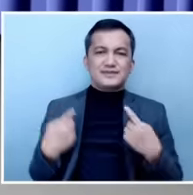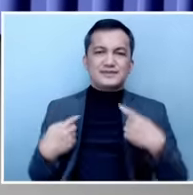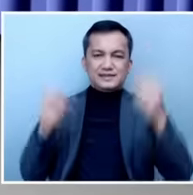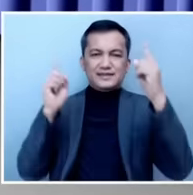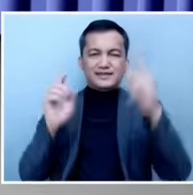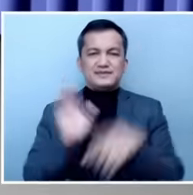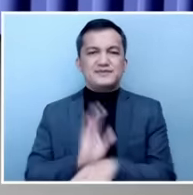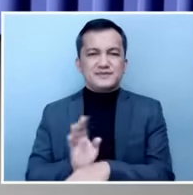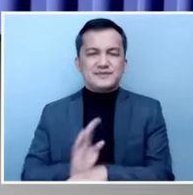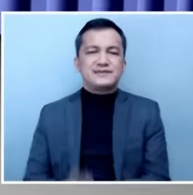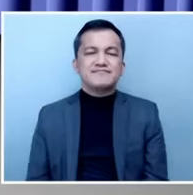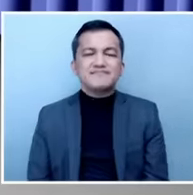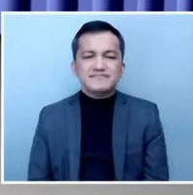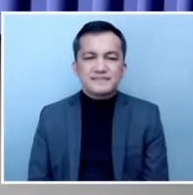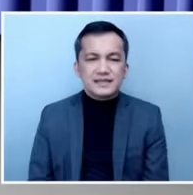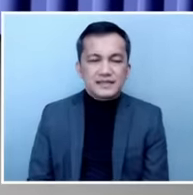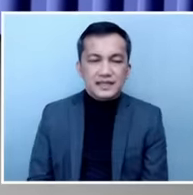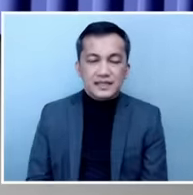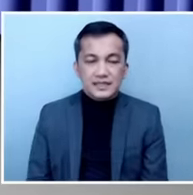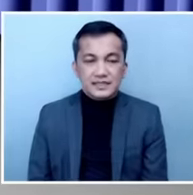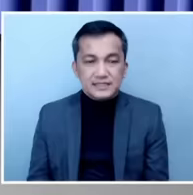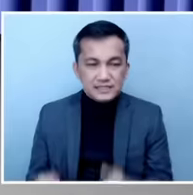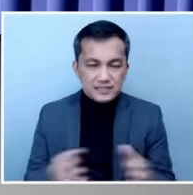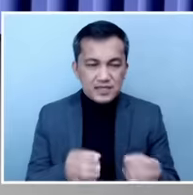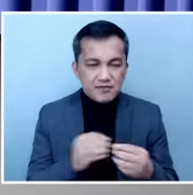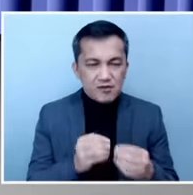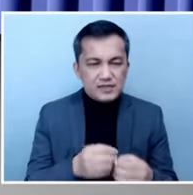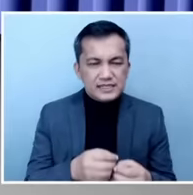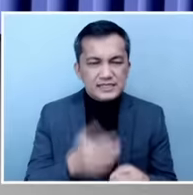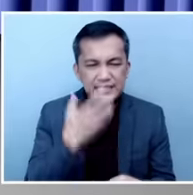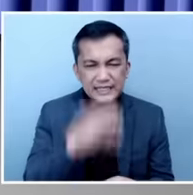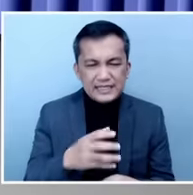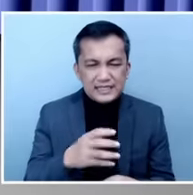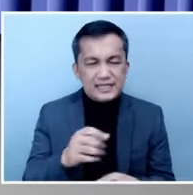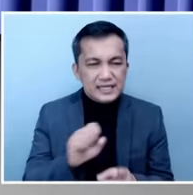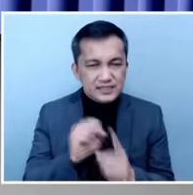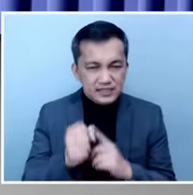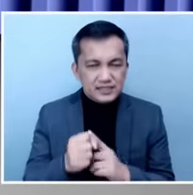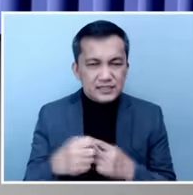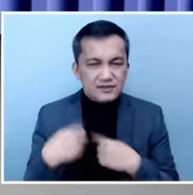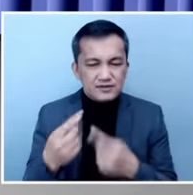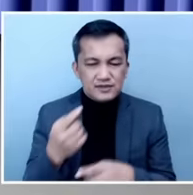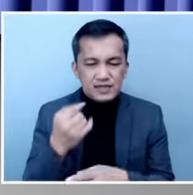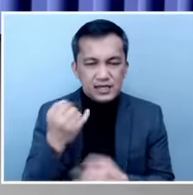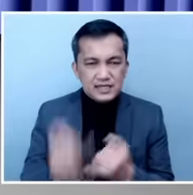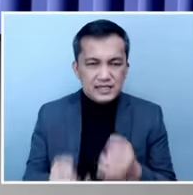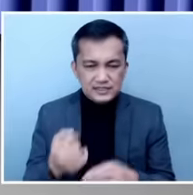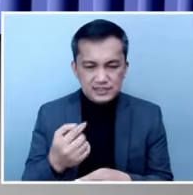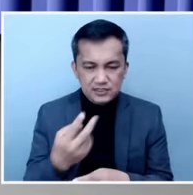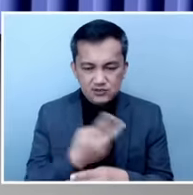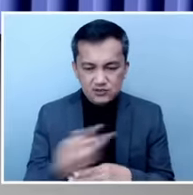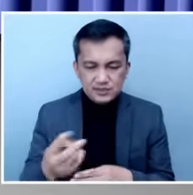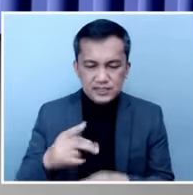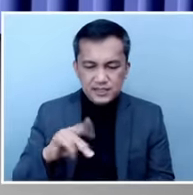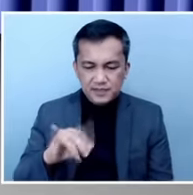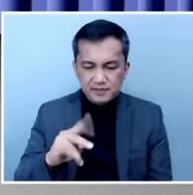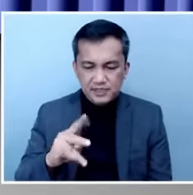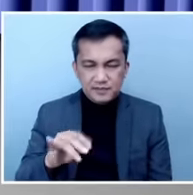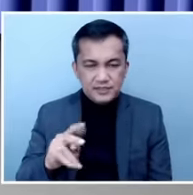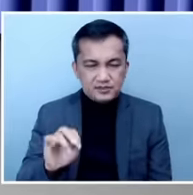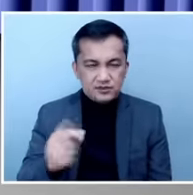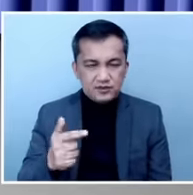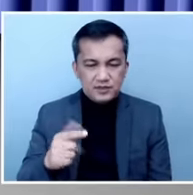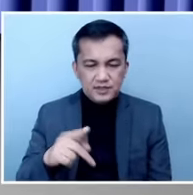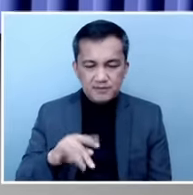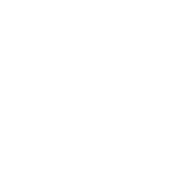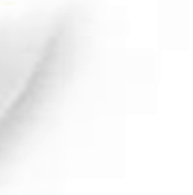pelikula. Samantala, lalo pang iinit ang mga eksena sa huling 2 linggo ng Pirapirasong Paraiso. Nagpapatrol, Ana